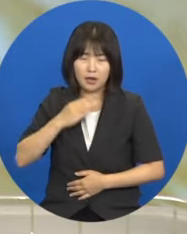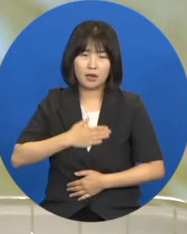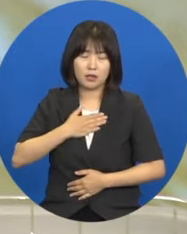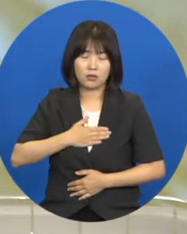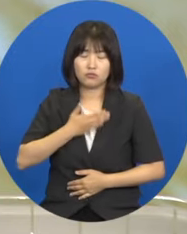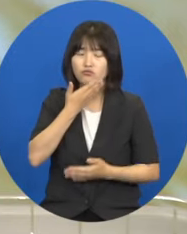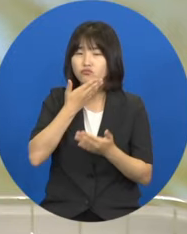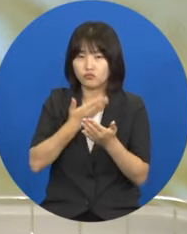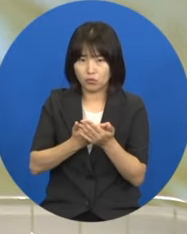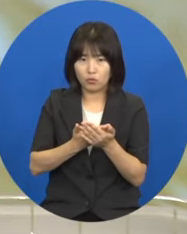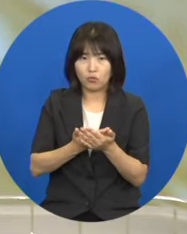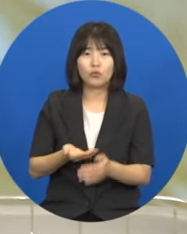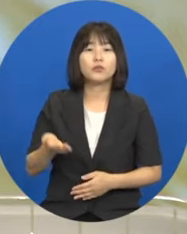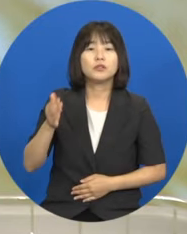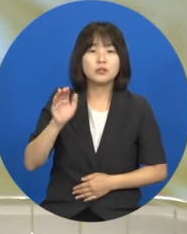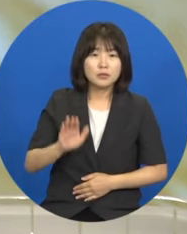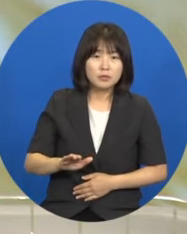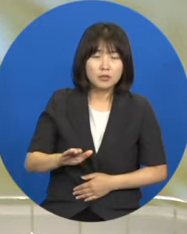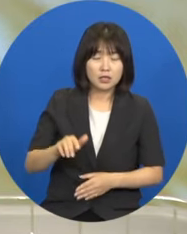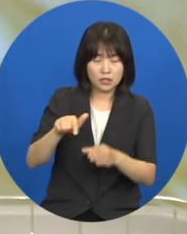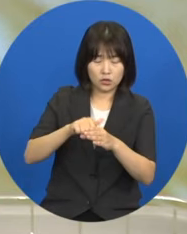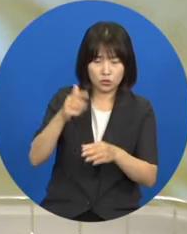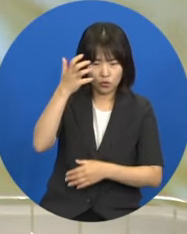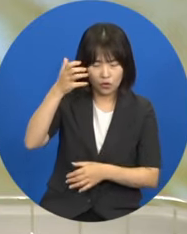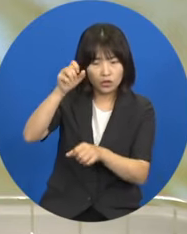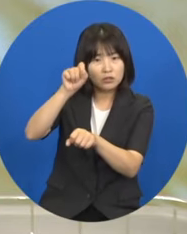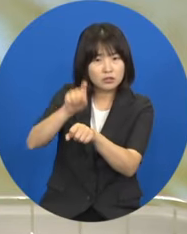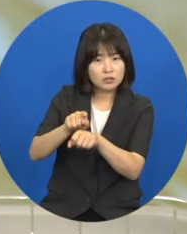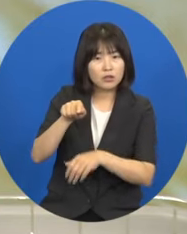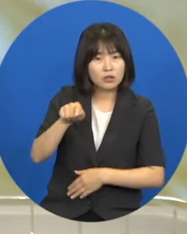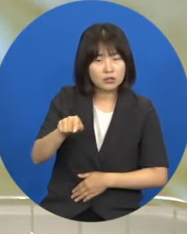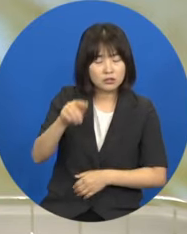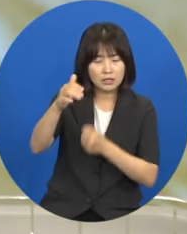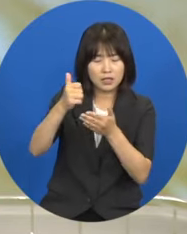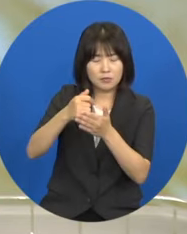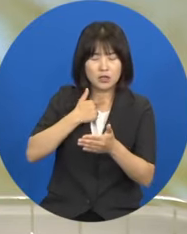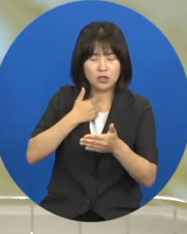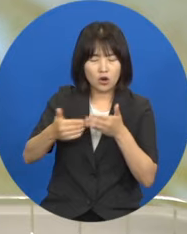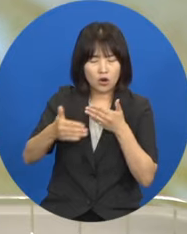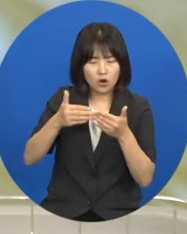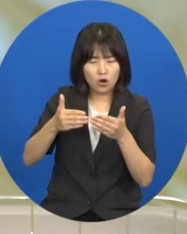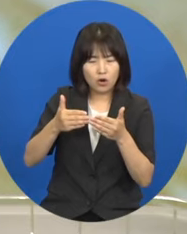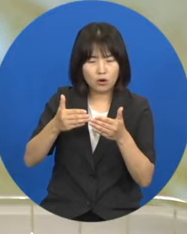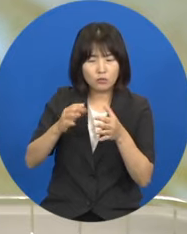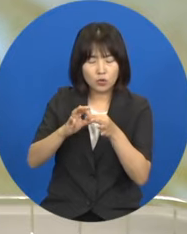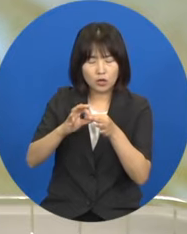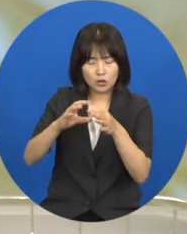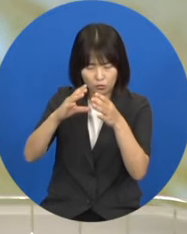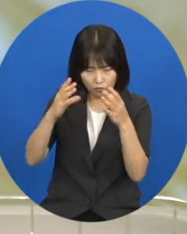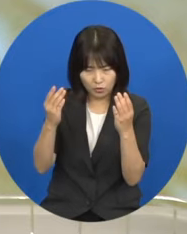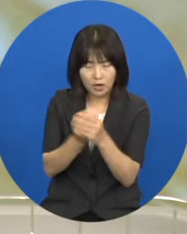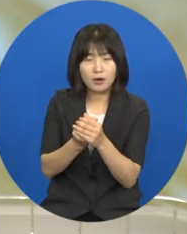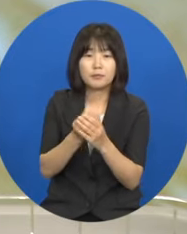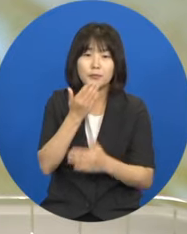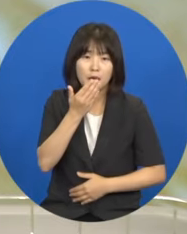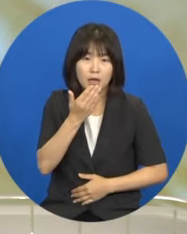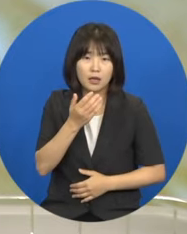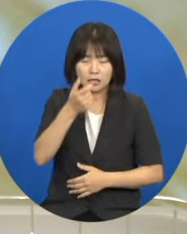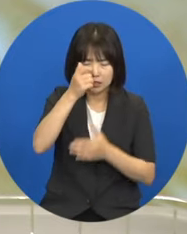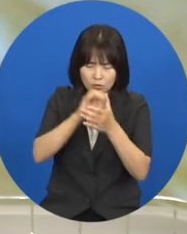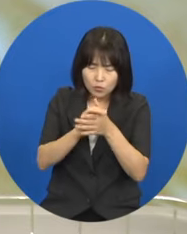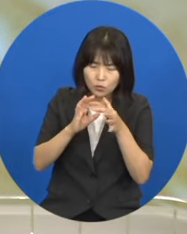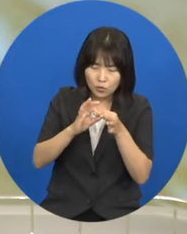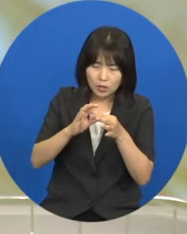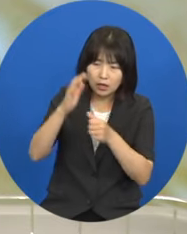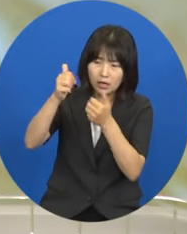중요한 일입니다. 그러나 기독교 영성은 하나님을 경험하는 것에서 완성됩니다. 기도를 통해 하나님을